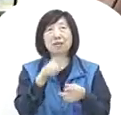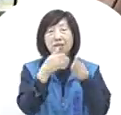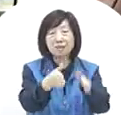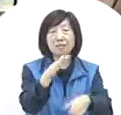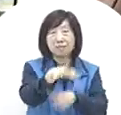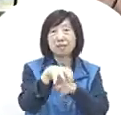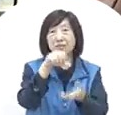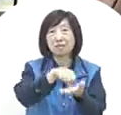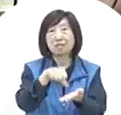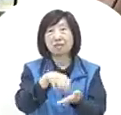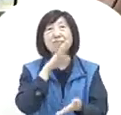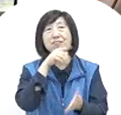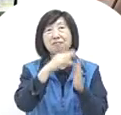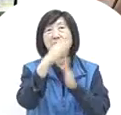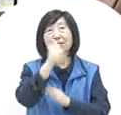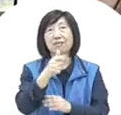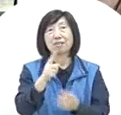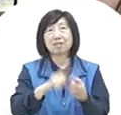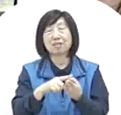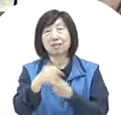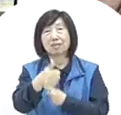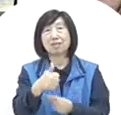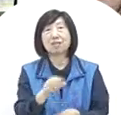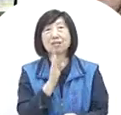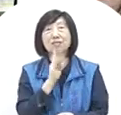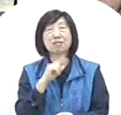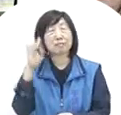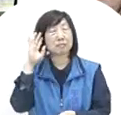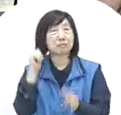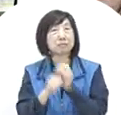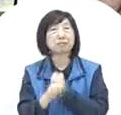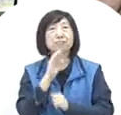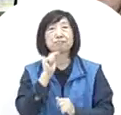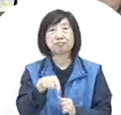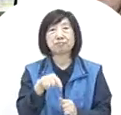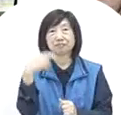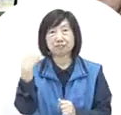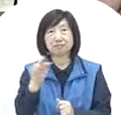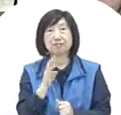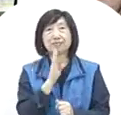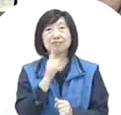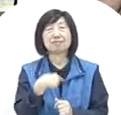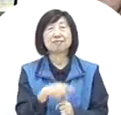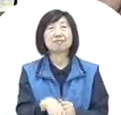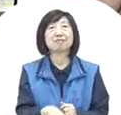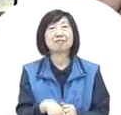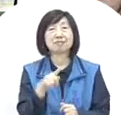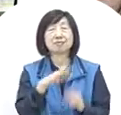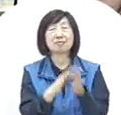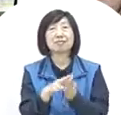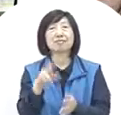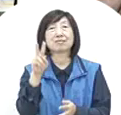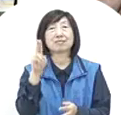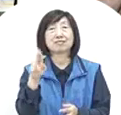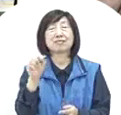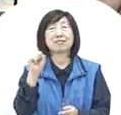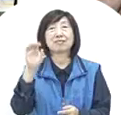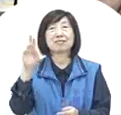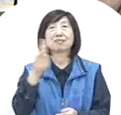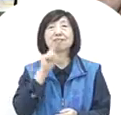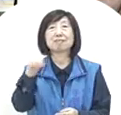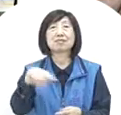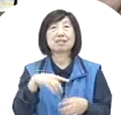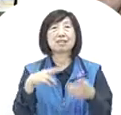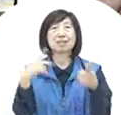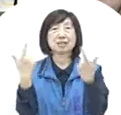业局好棒，局长好棒。 然后这个那整个创生呢，那目前呢，我们还有会把 USR 引进来，就跟大学合作，因为这样子一